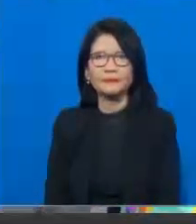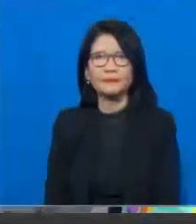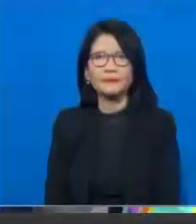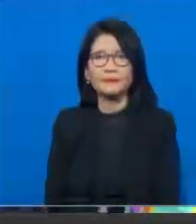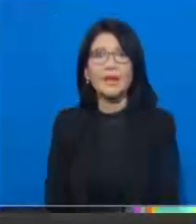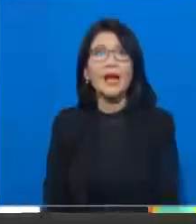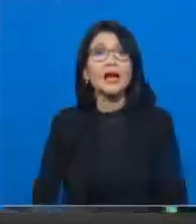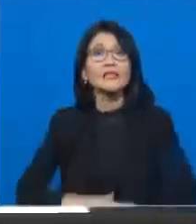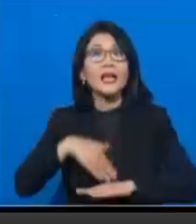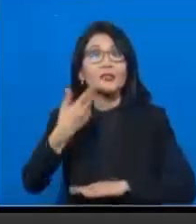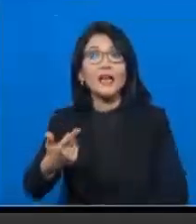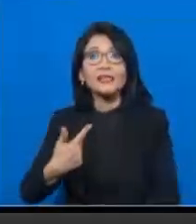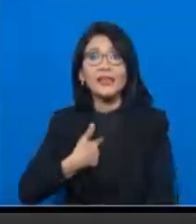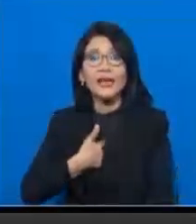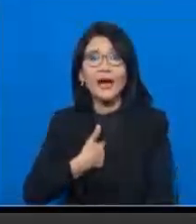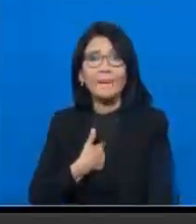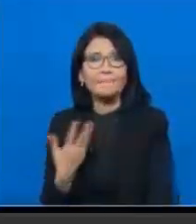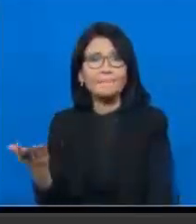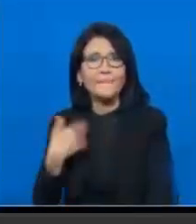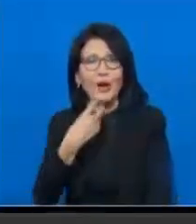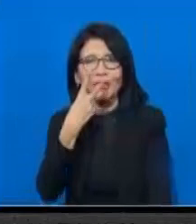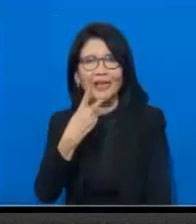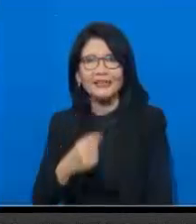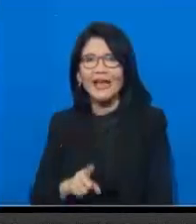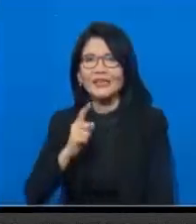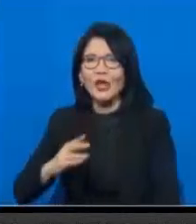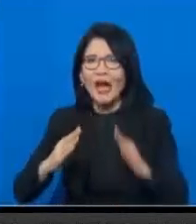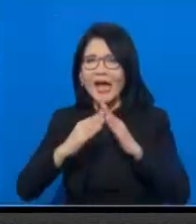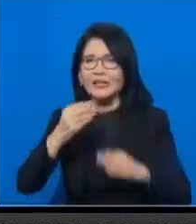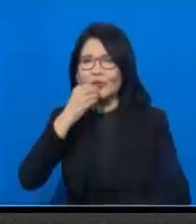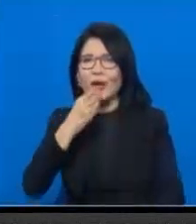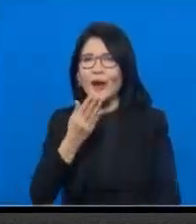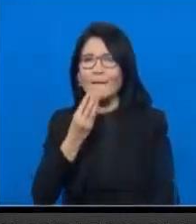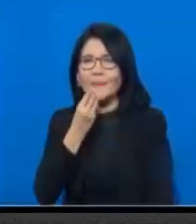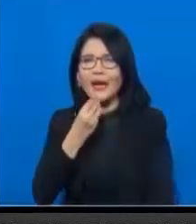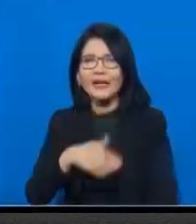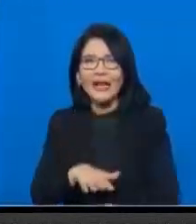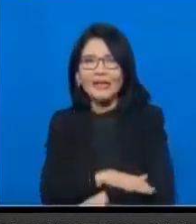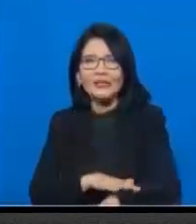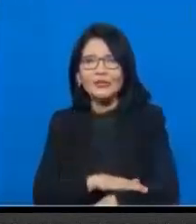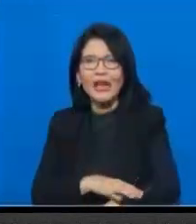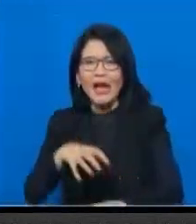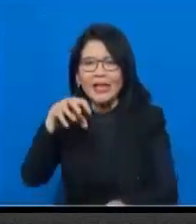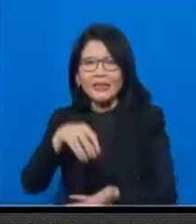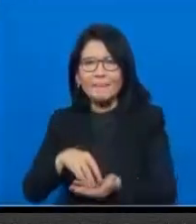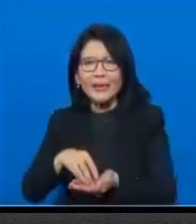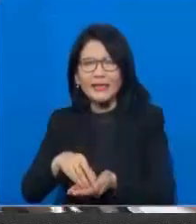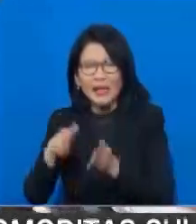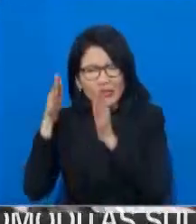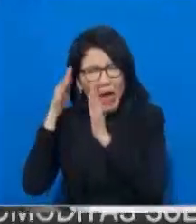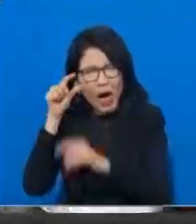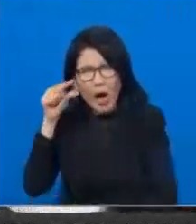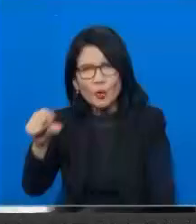Selanjutnya, saya akan mengajak Anda menikmati misoa di salah satu restoran masakan Tionghoa yang tempatnya nyelempit alias tersembunyi di dalam